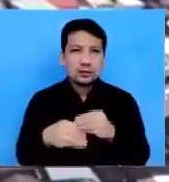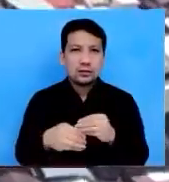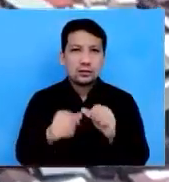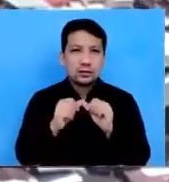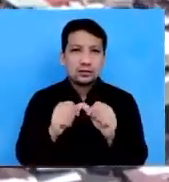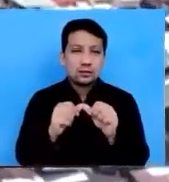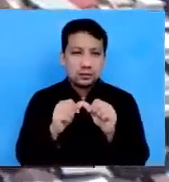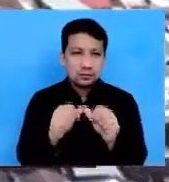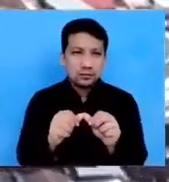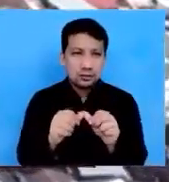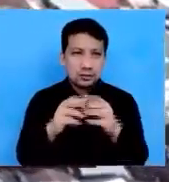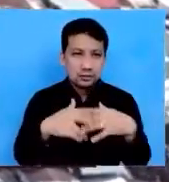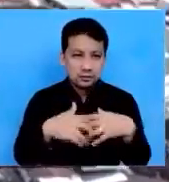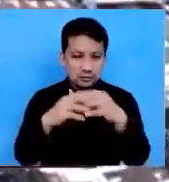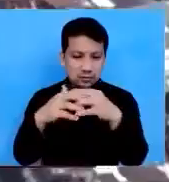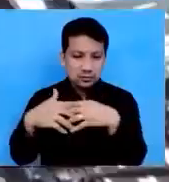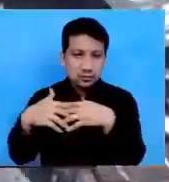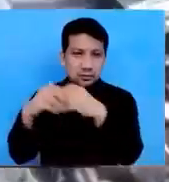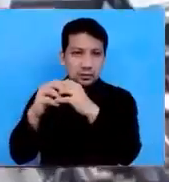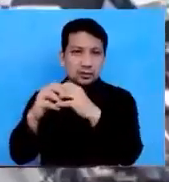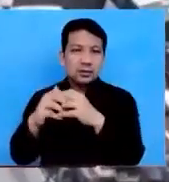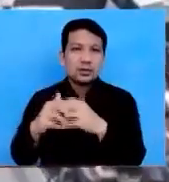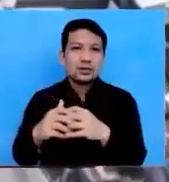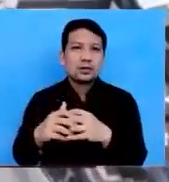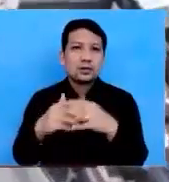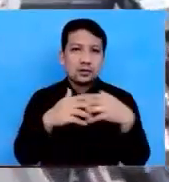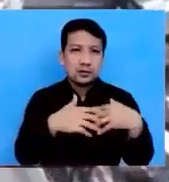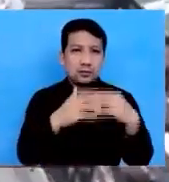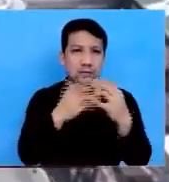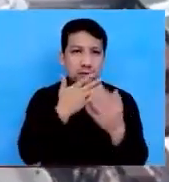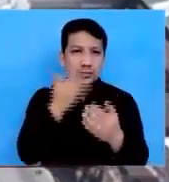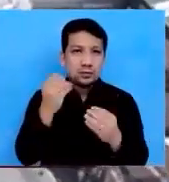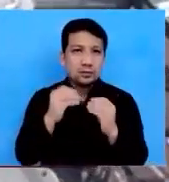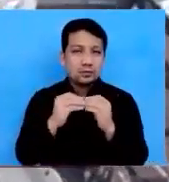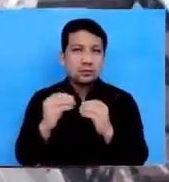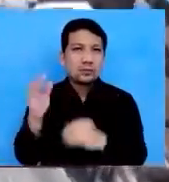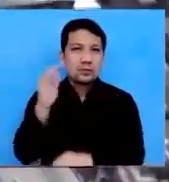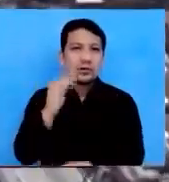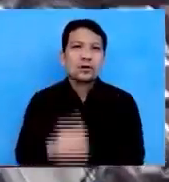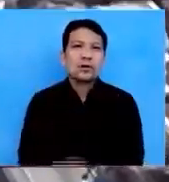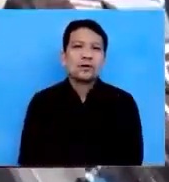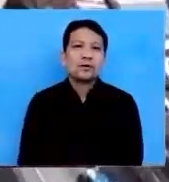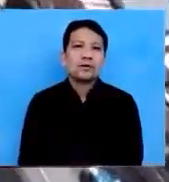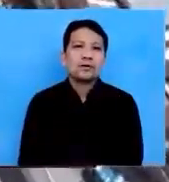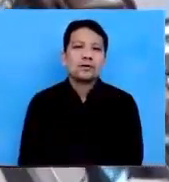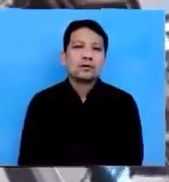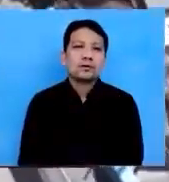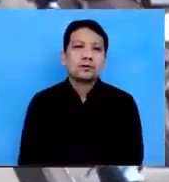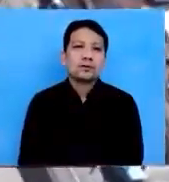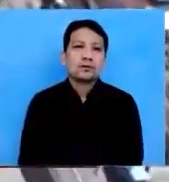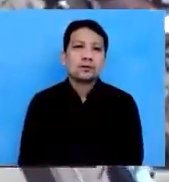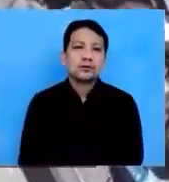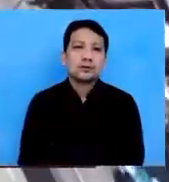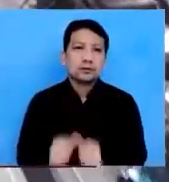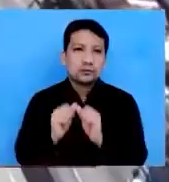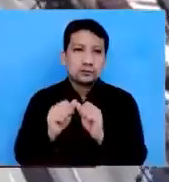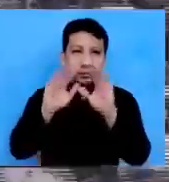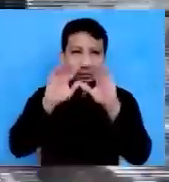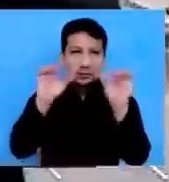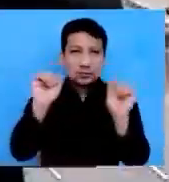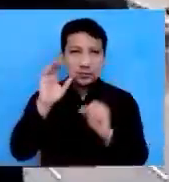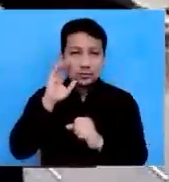ang mga build project and build better more na tinutuloy po ng ating Pangulong Bongbong